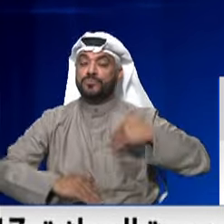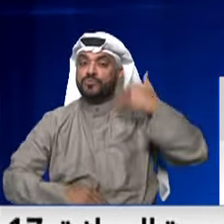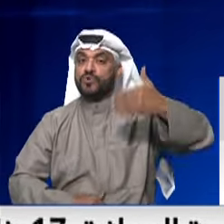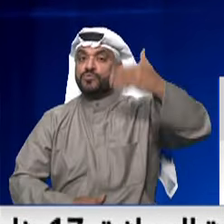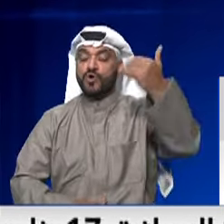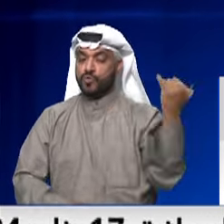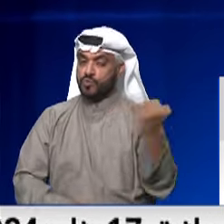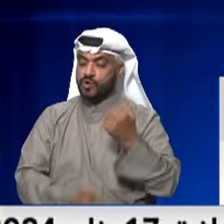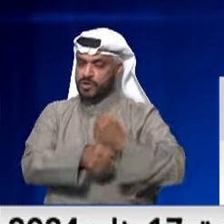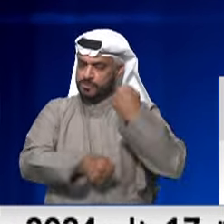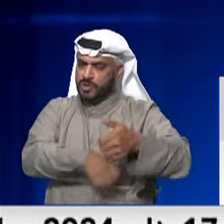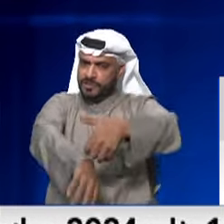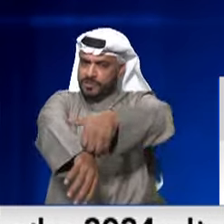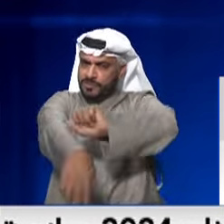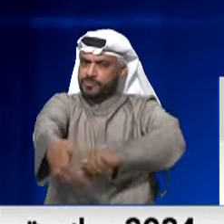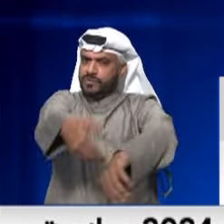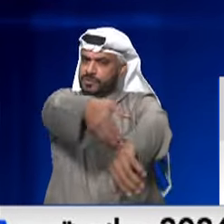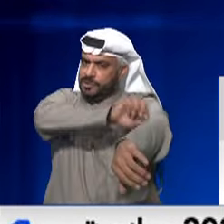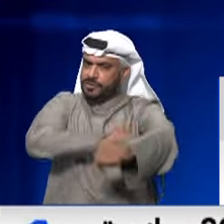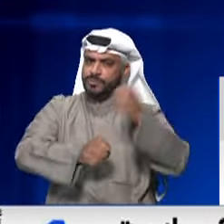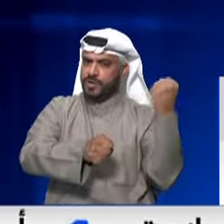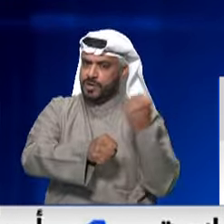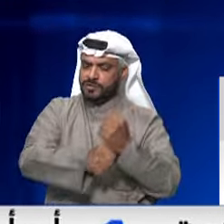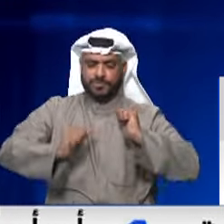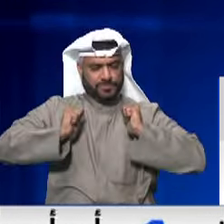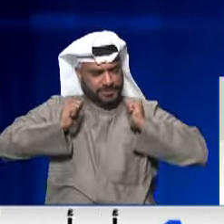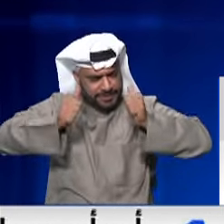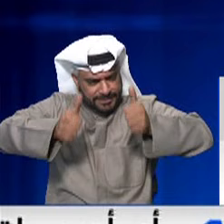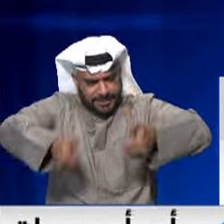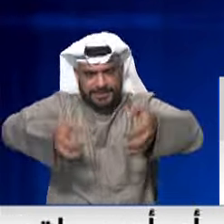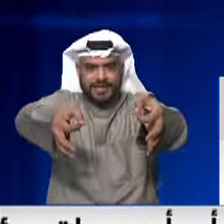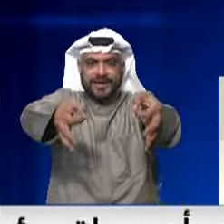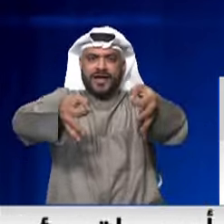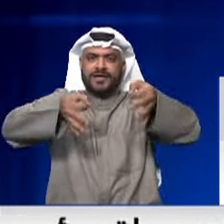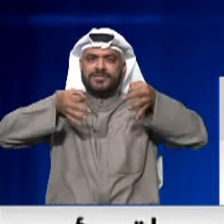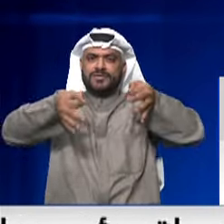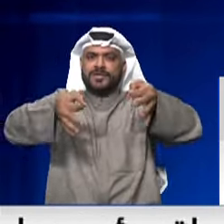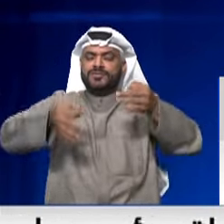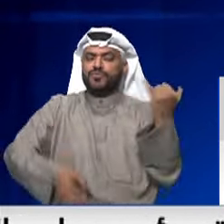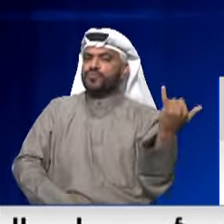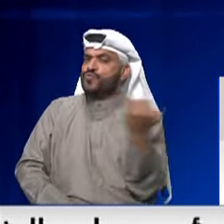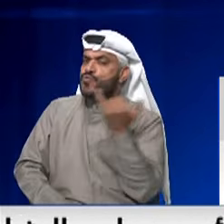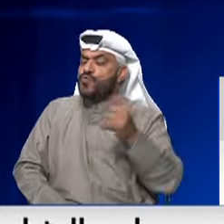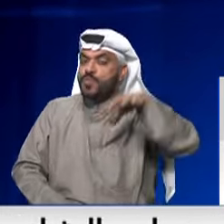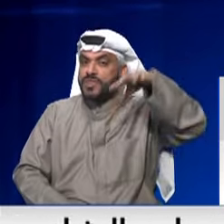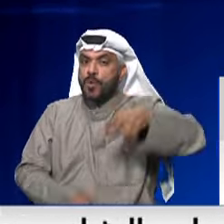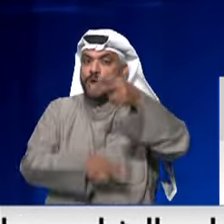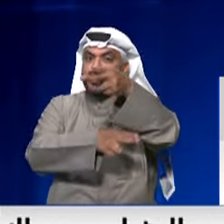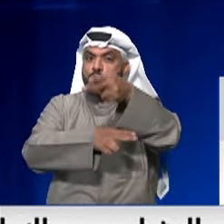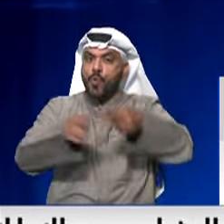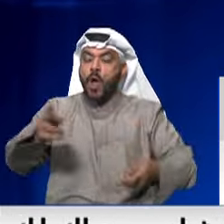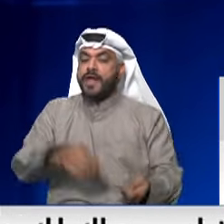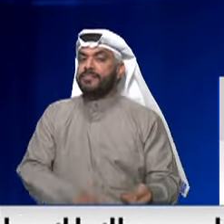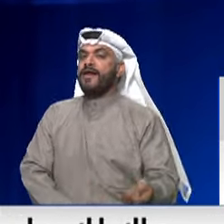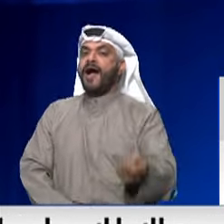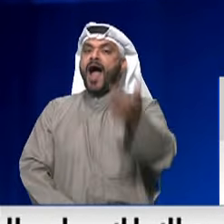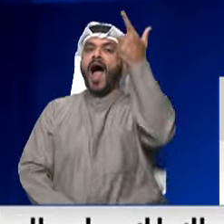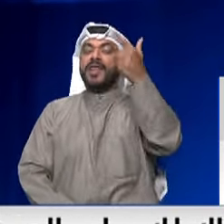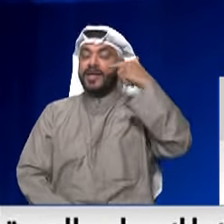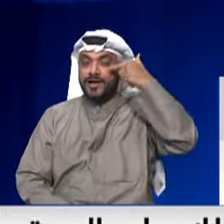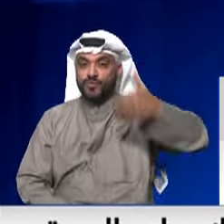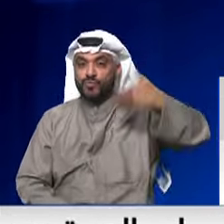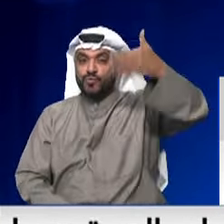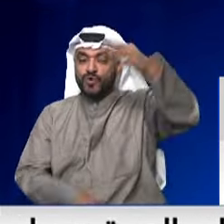وتتطلب المزيد والمزيد من العمل الجاد والإنجاز الحقيقي من أجل وطننا الغالي وتحقيق تطلعات